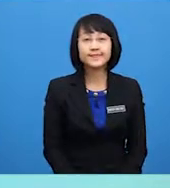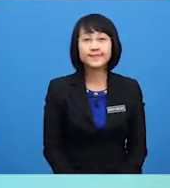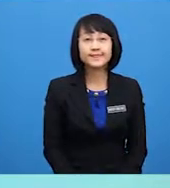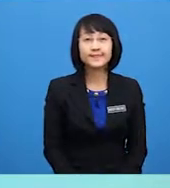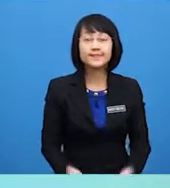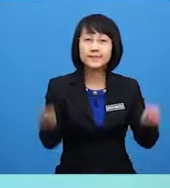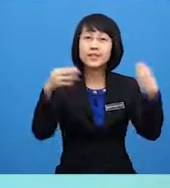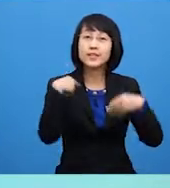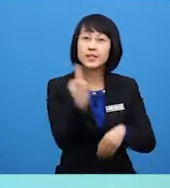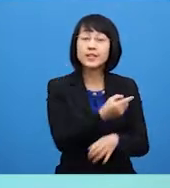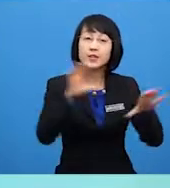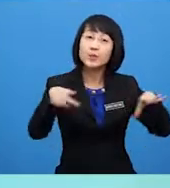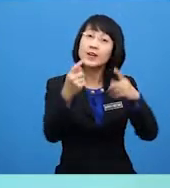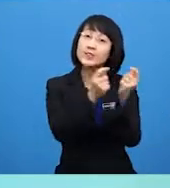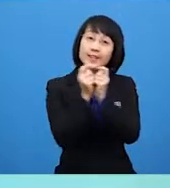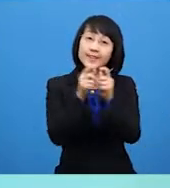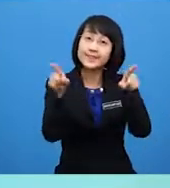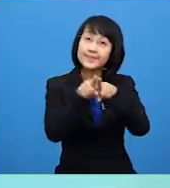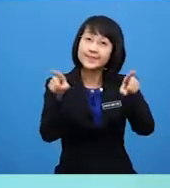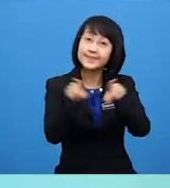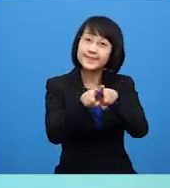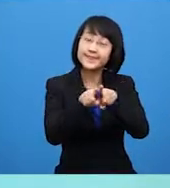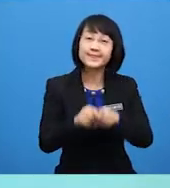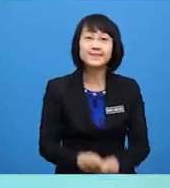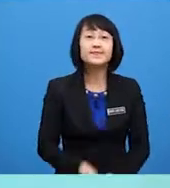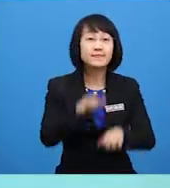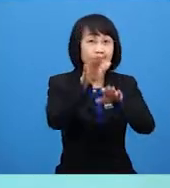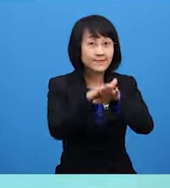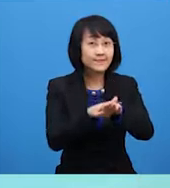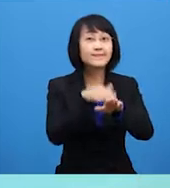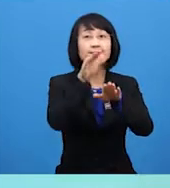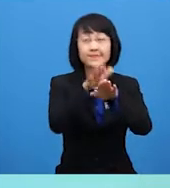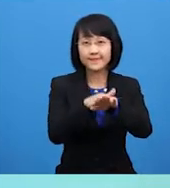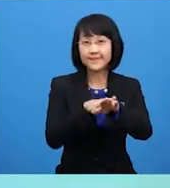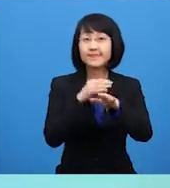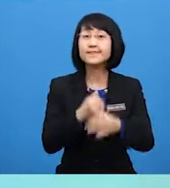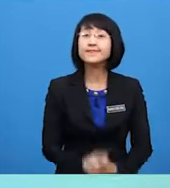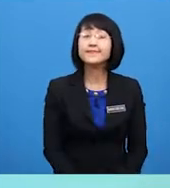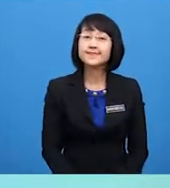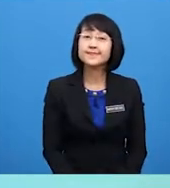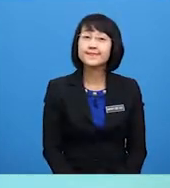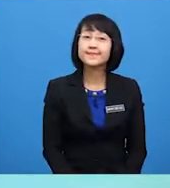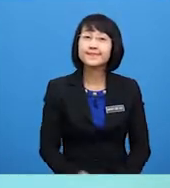kita buat bersama-sama secara perlahan-lahan.